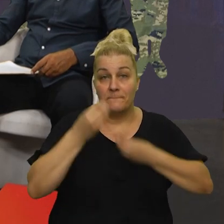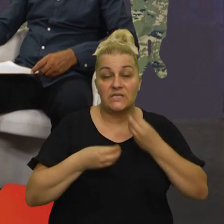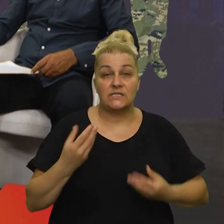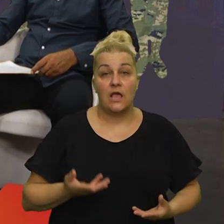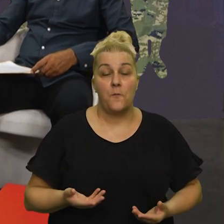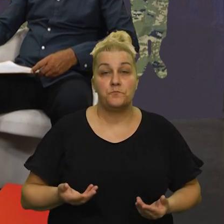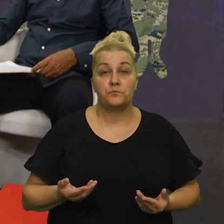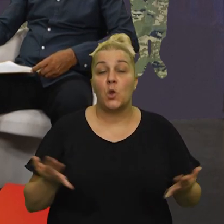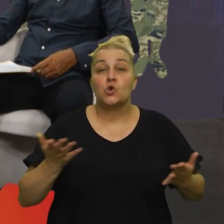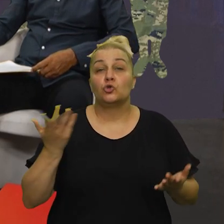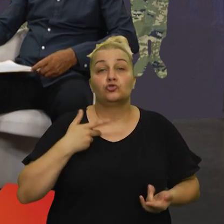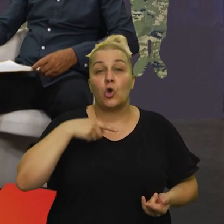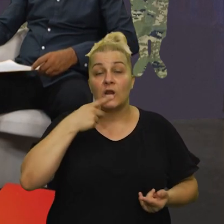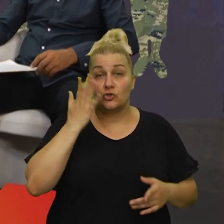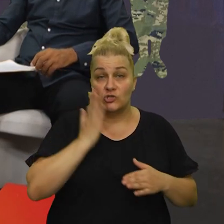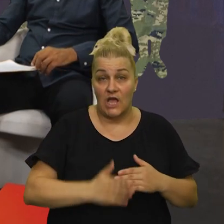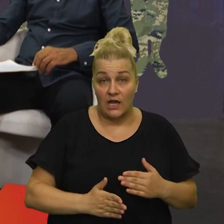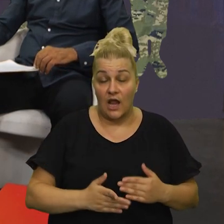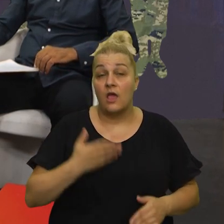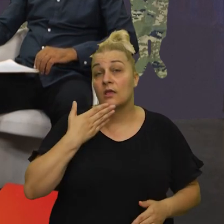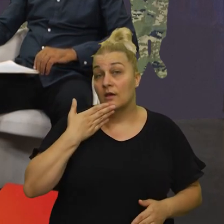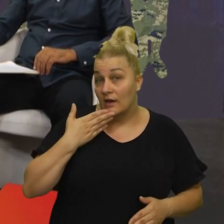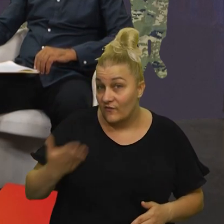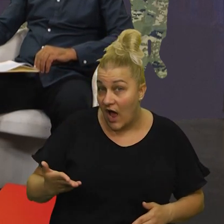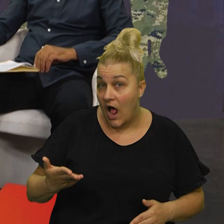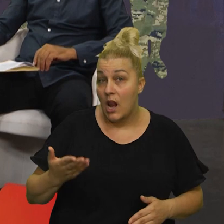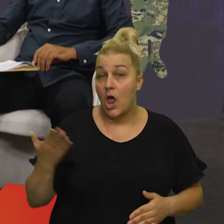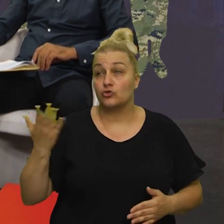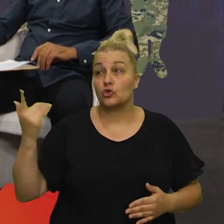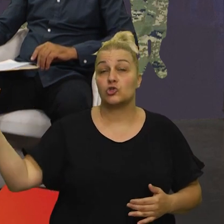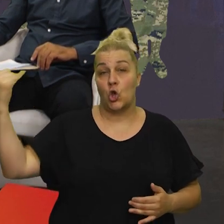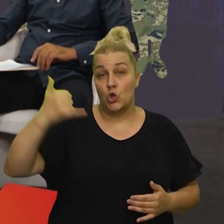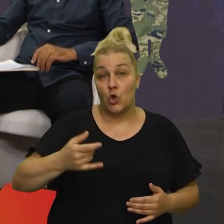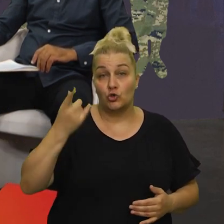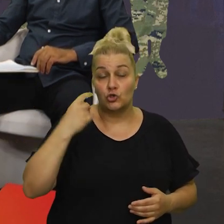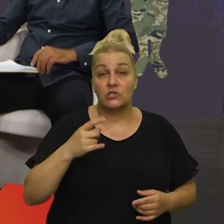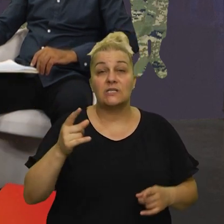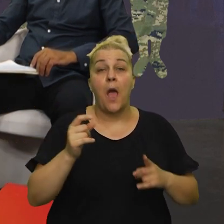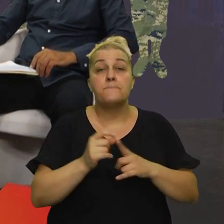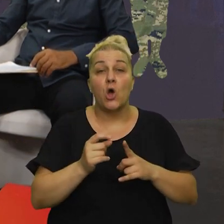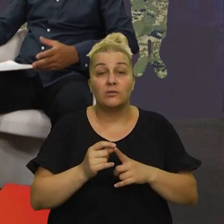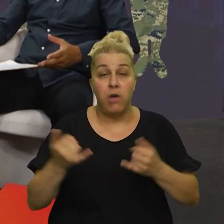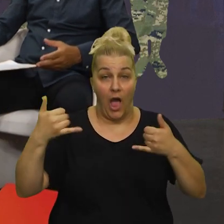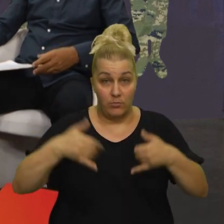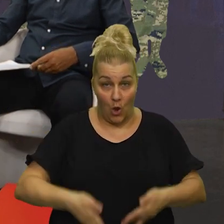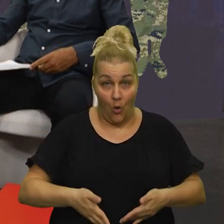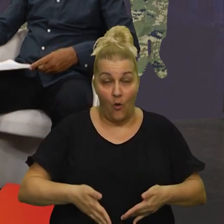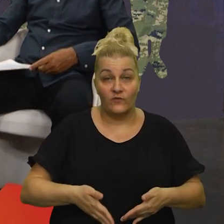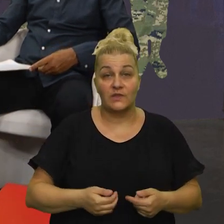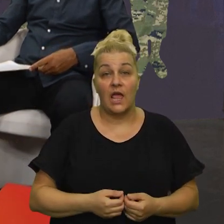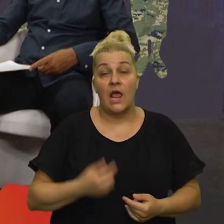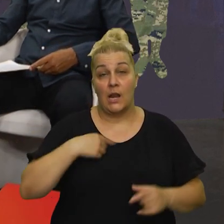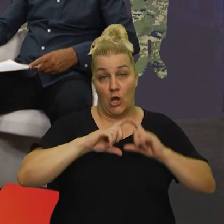emisije. Što reći za kraj? Hvala vam evo što ste potegli iz vaših Hrčevana, iz Podbavlja ovdje do